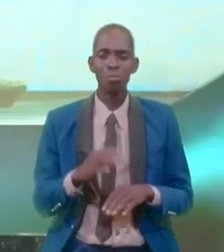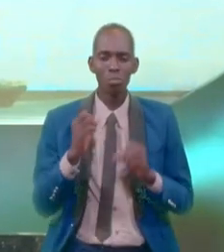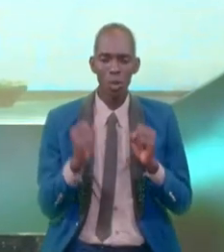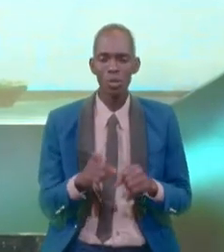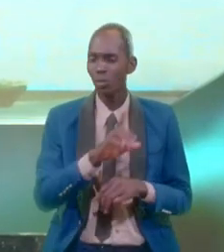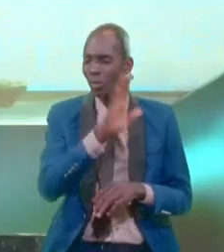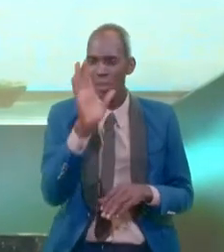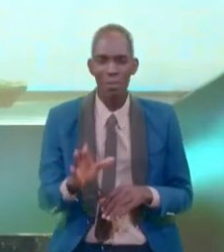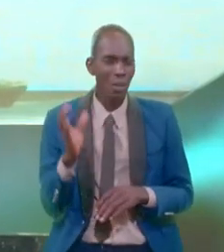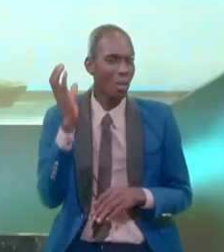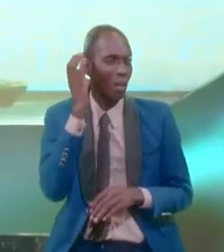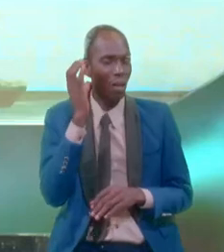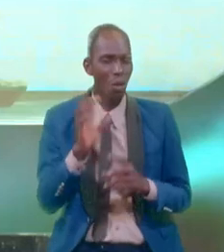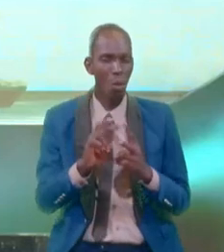terre,